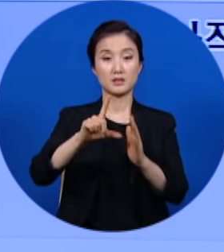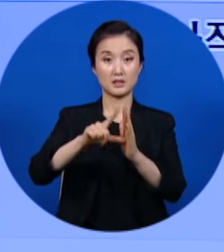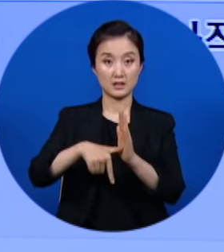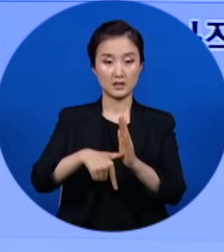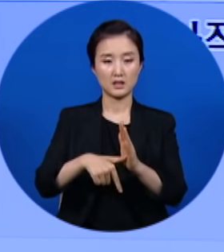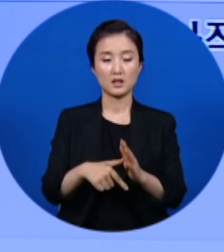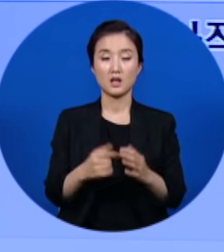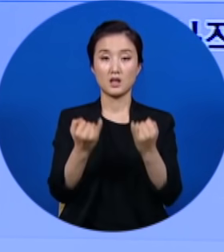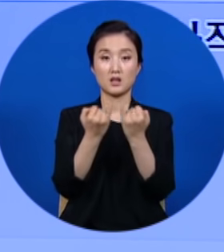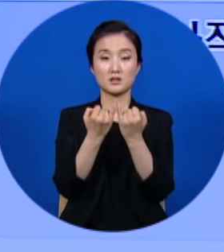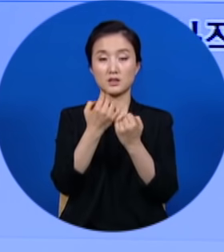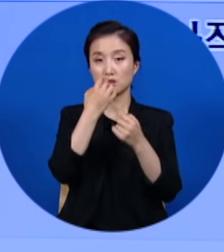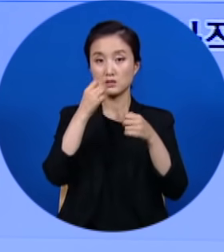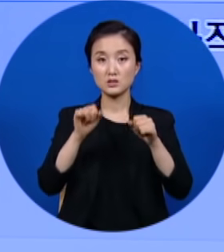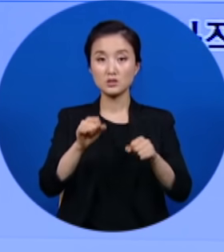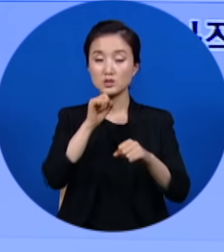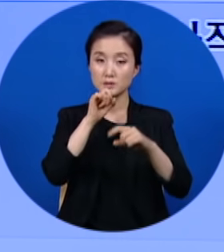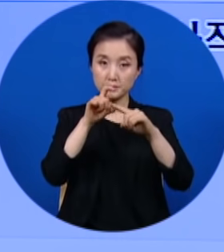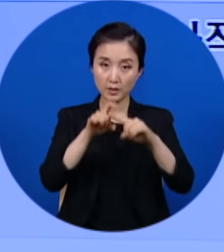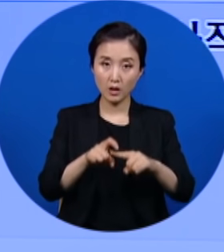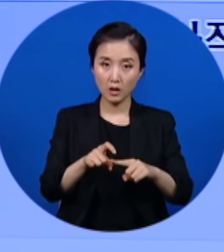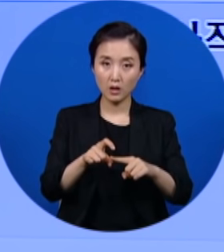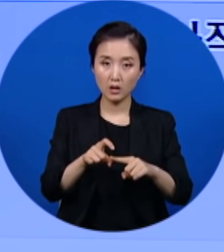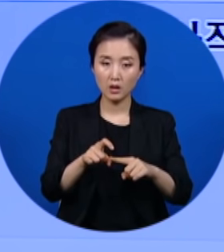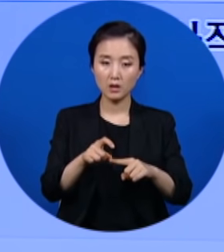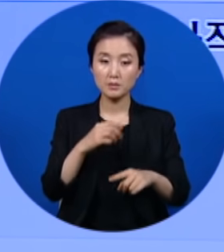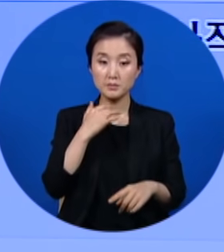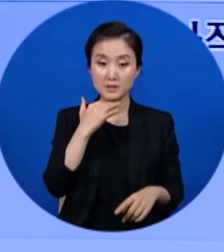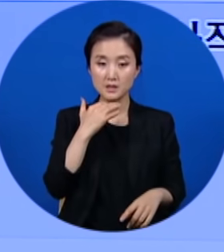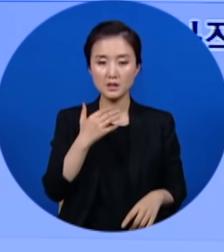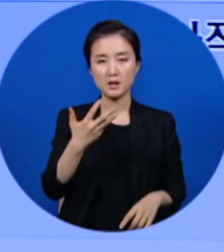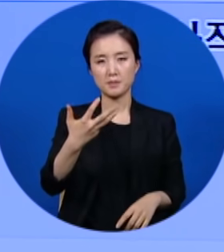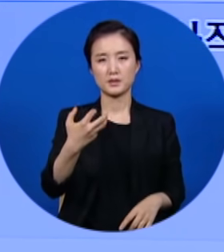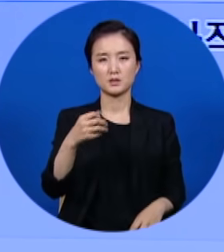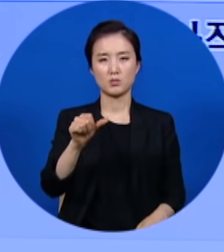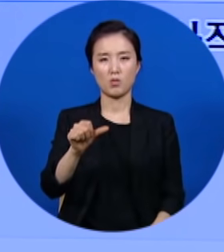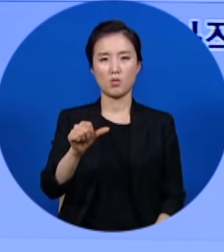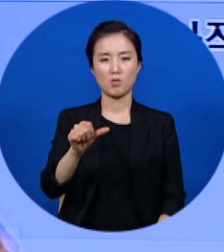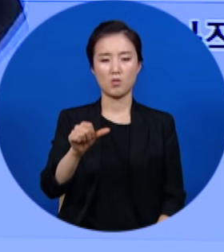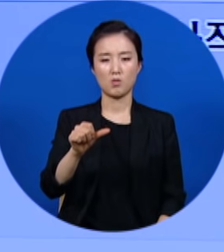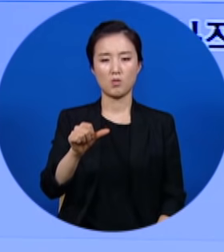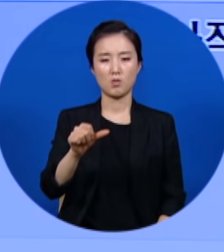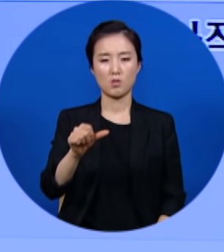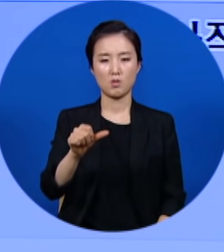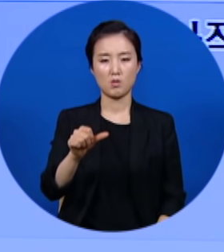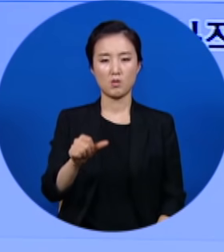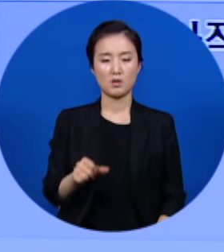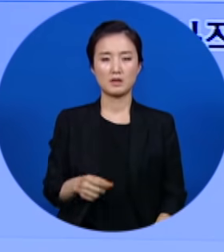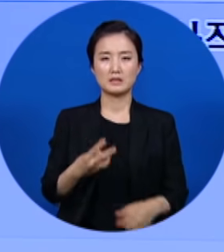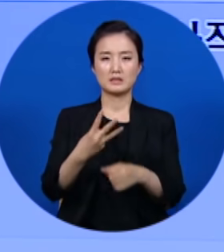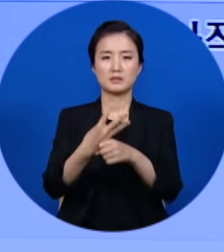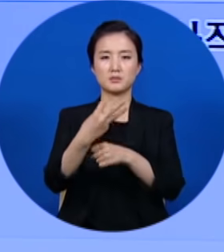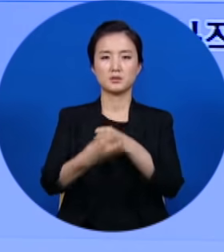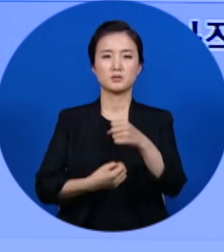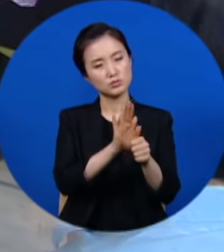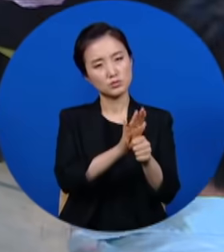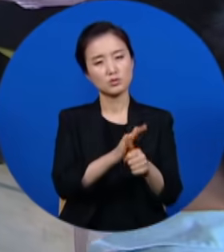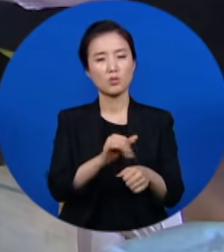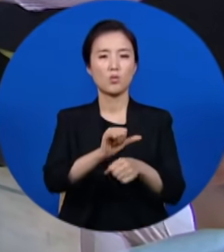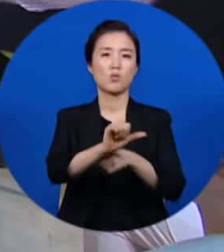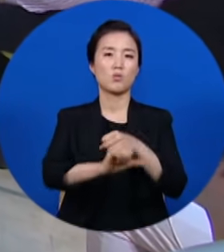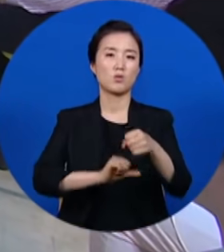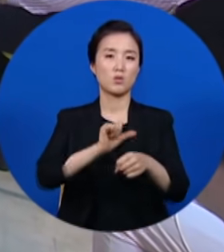우리나라 여성의 팬은 수명 얼마 s 같습니까 85 셉니다 31년 들어왔어요